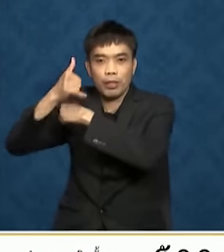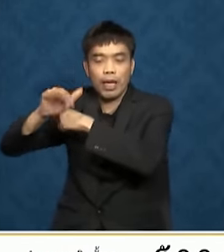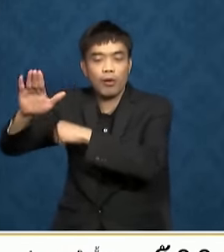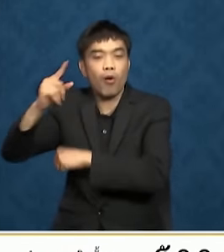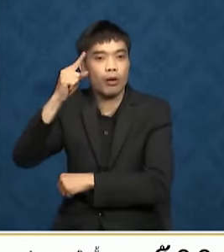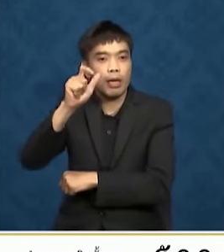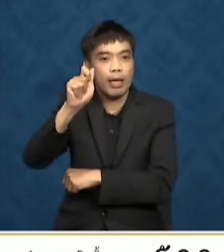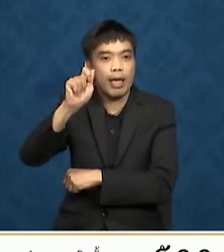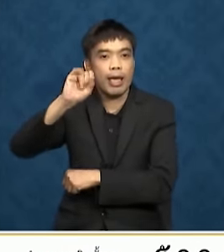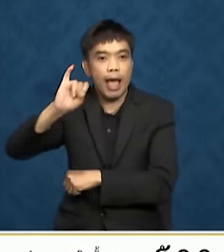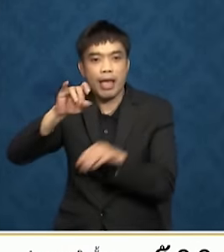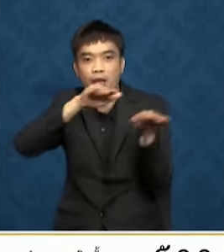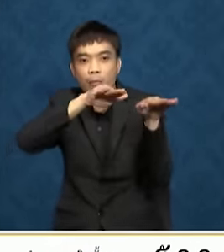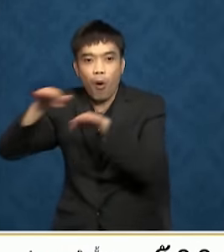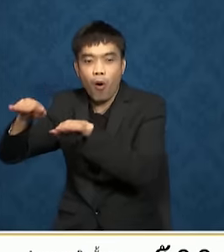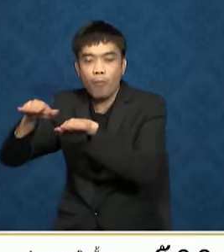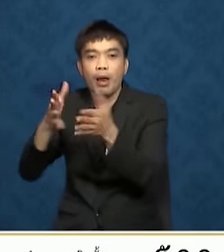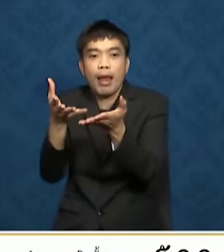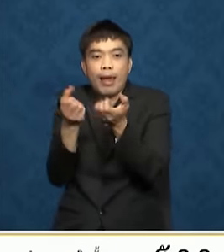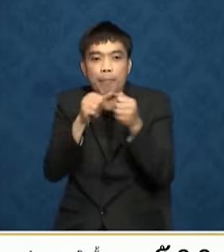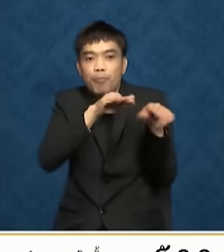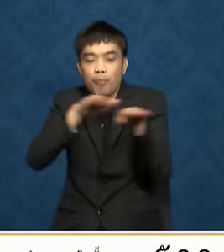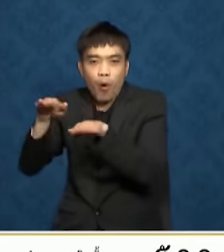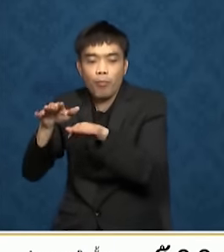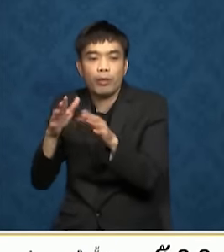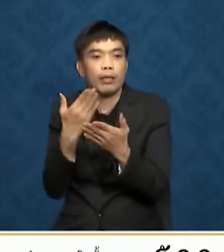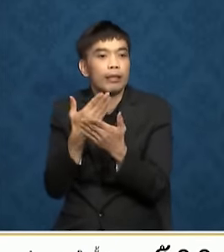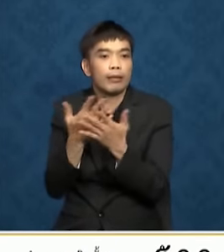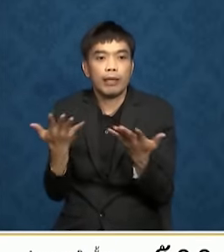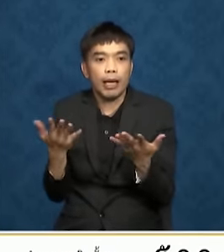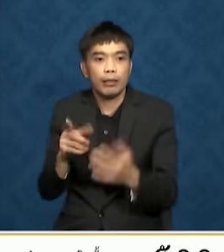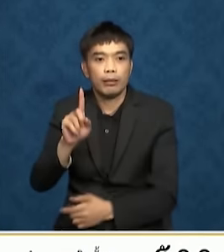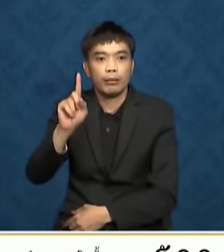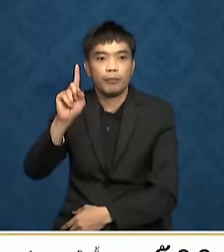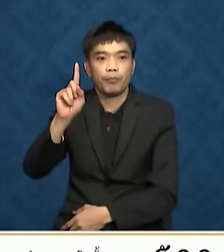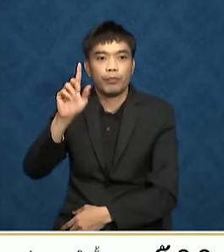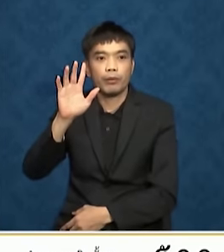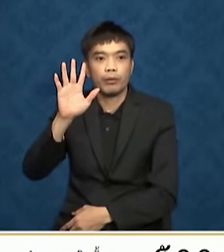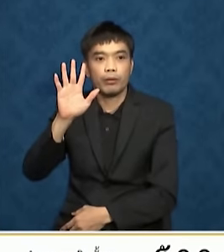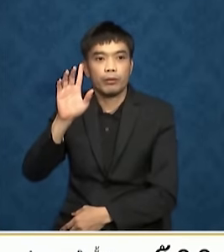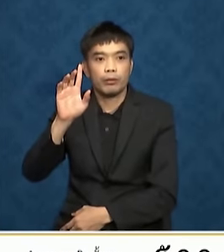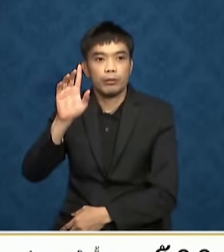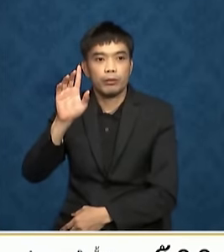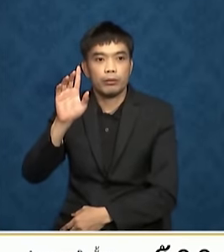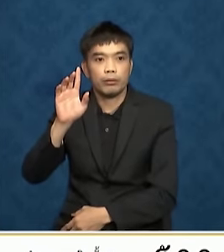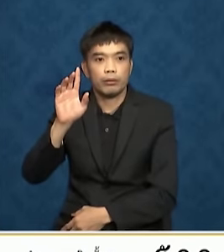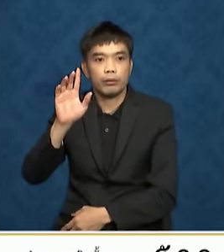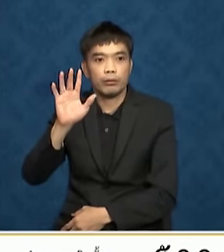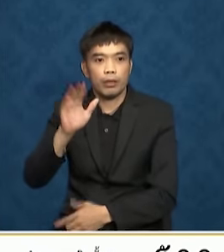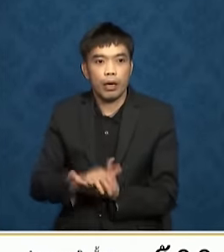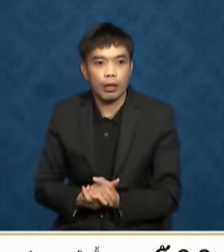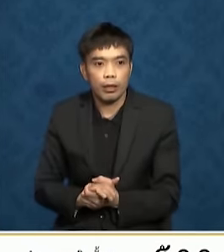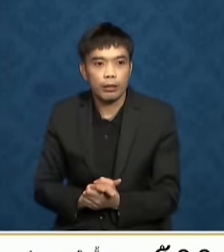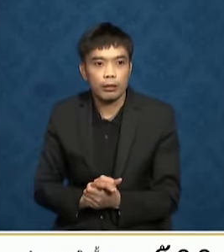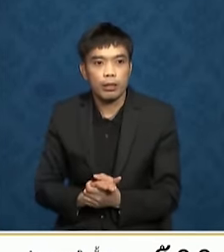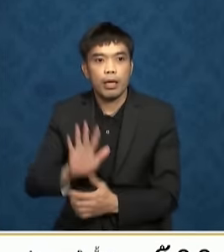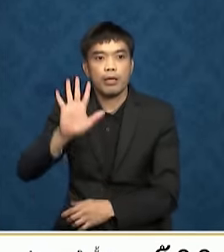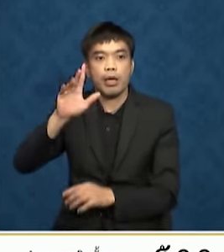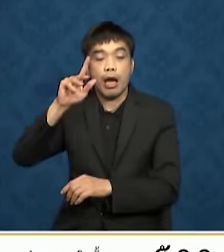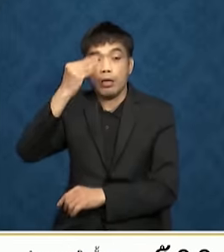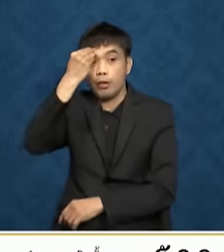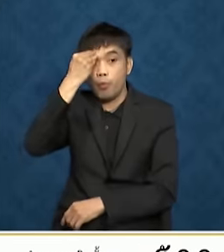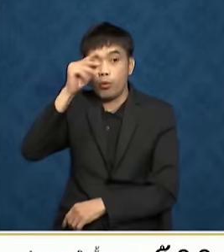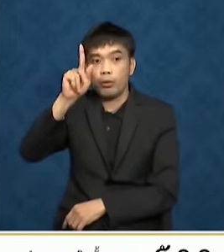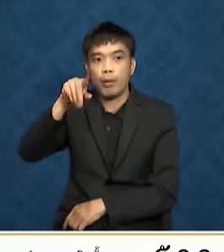ประดิษฐ์ได้ญี่ปุ่น 17,000ล้านบาทครับสิงคโปร์ 5,400ล้านบาท 5ปีติดๆกันนะครับ 20,000กว่า